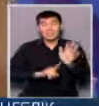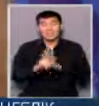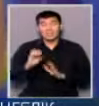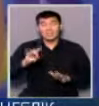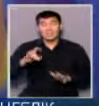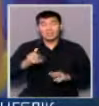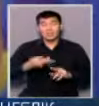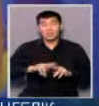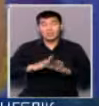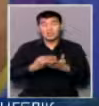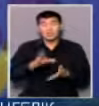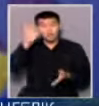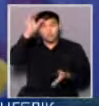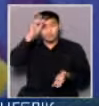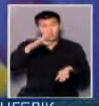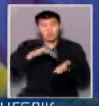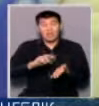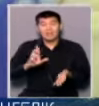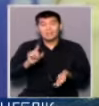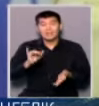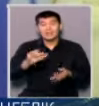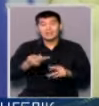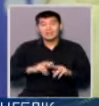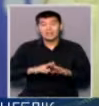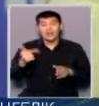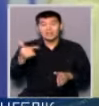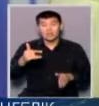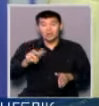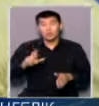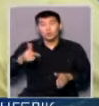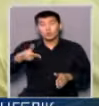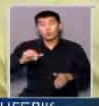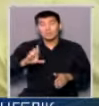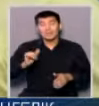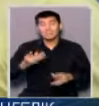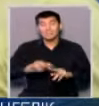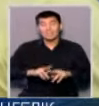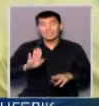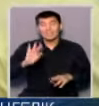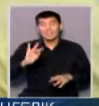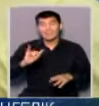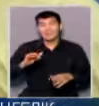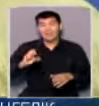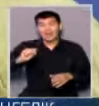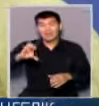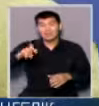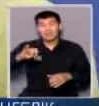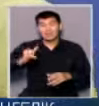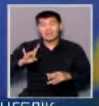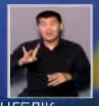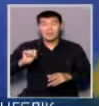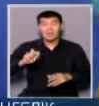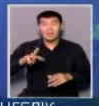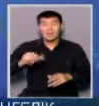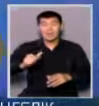Ержан Махмутов, Жылой ауданының тұрғыны Батырбек Төлеуғали мен атыраулық Гүлбаршын Мұхамбетова, Иван Юрков, Аслан Мұнбаев, Роман